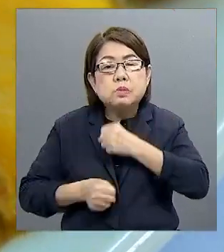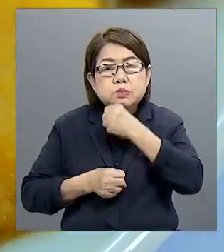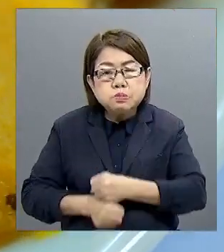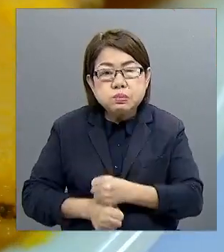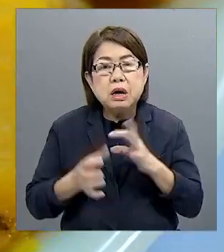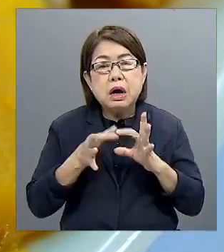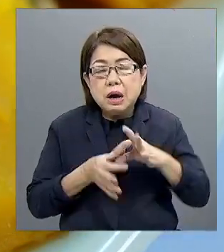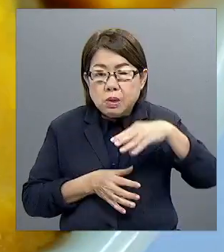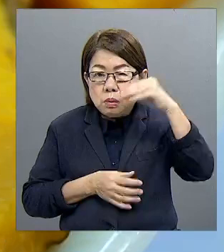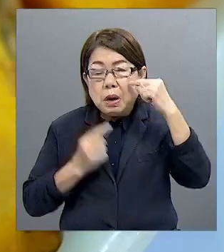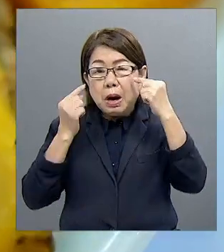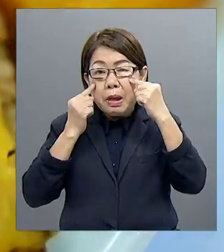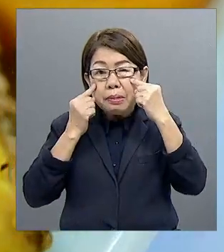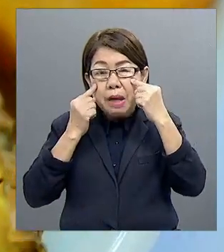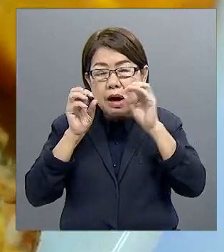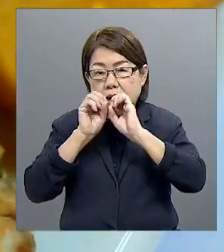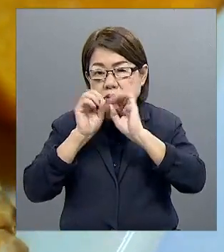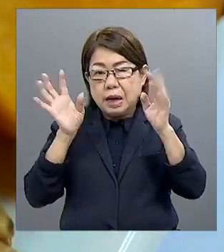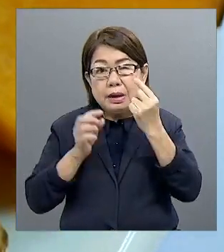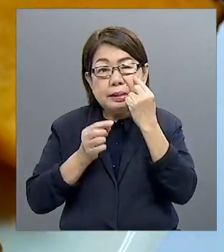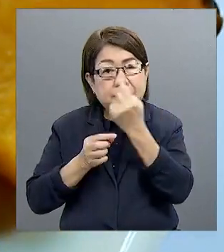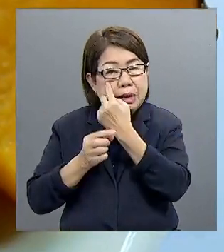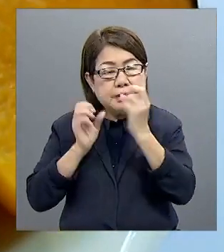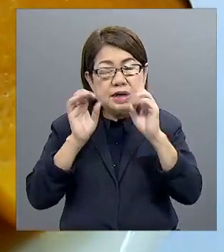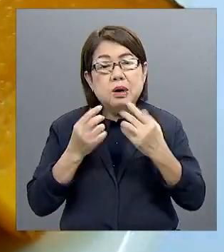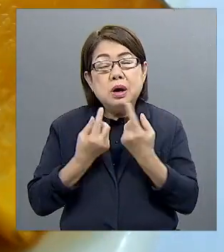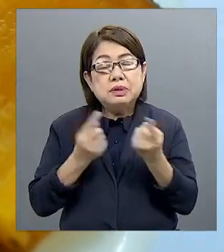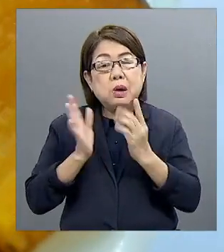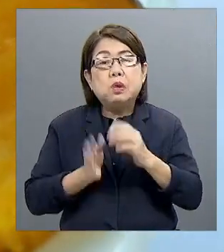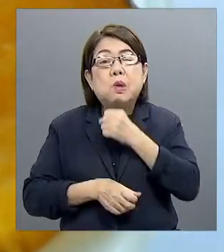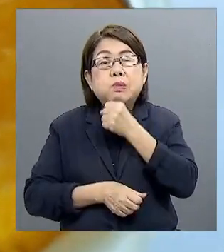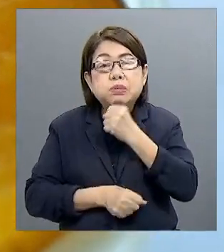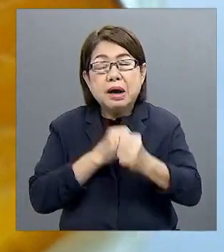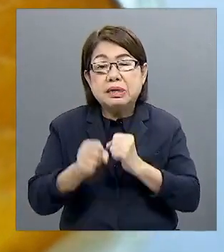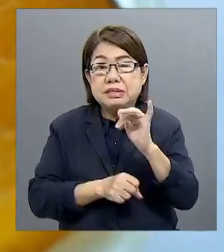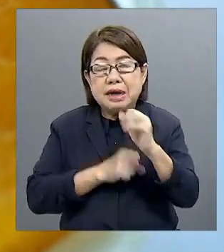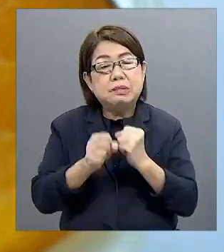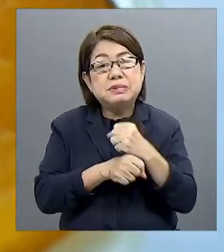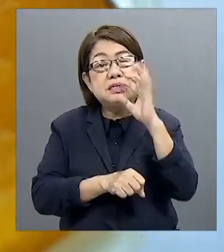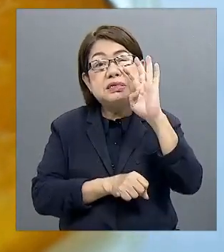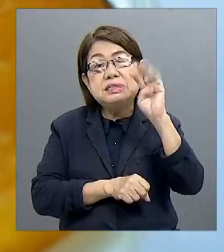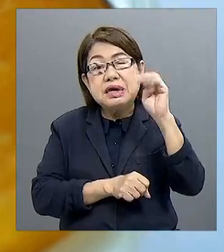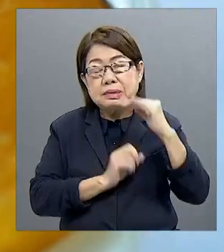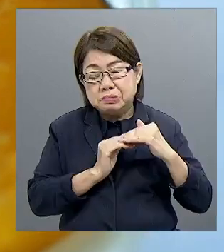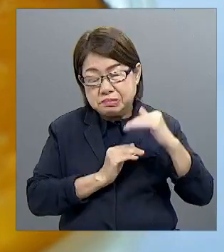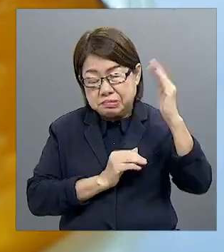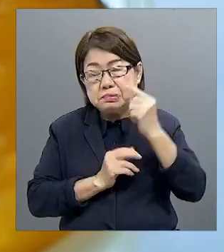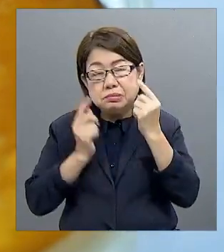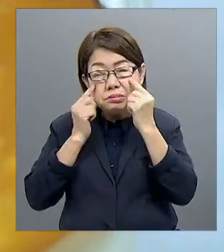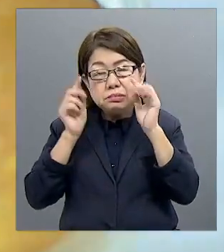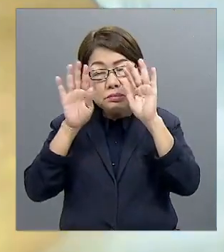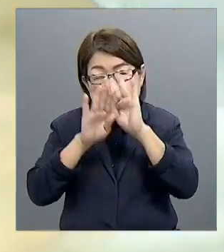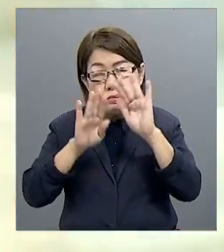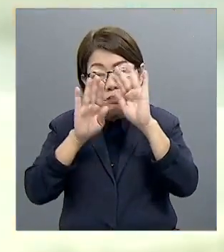ตาในผู้ใหญ่พอวัยอายุ40ขึ้นไปนะครับจะมีปัญหาเรื่องจอตาเสื่อมจุดรับภาพหรือการมองเห็นเนี่ยครับมันเปลี่ยนไปไม่ใช่หมายถึงว่าเราจะเ